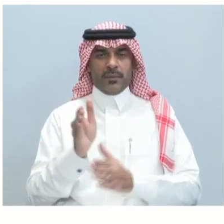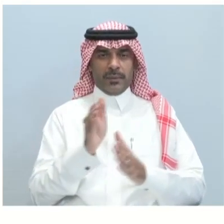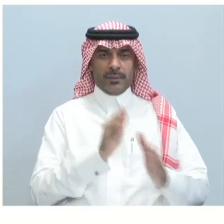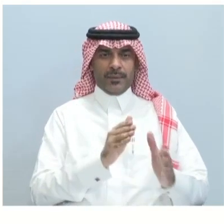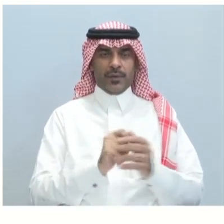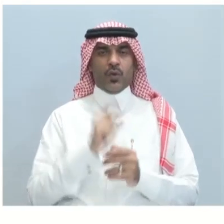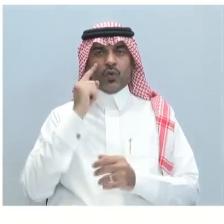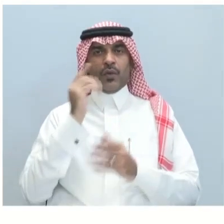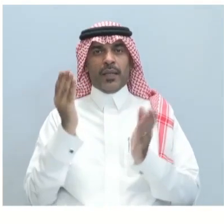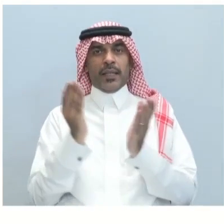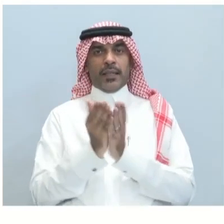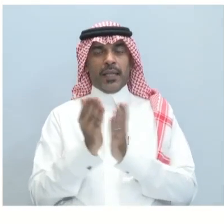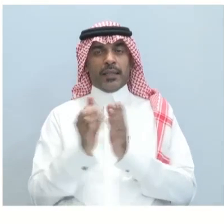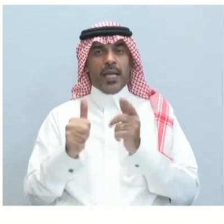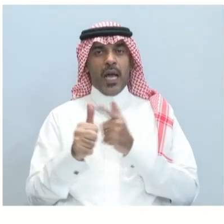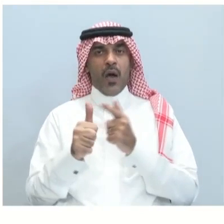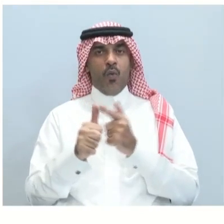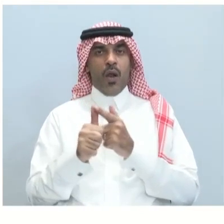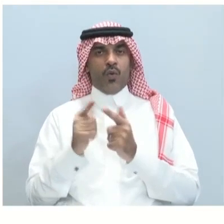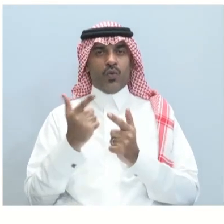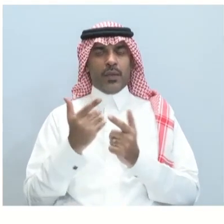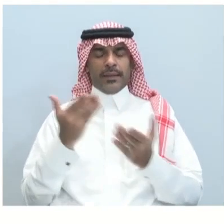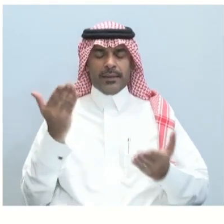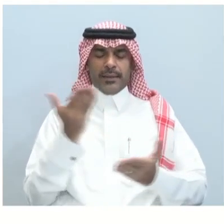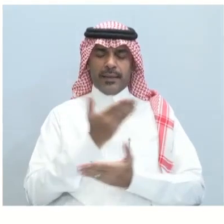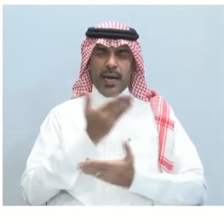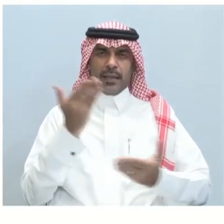الدرس الاول الدراسات الاجتماعيه